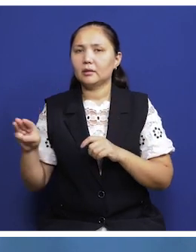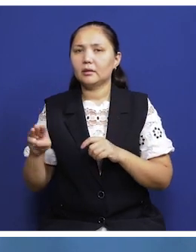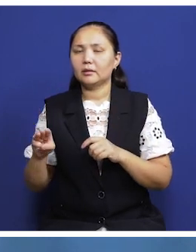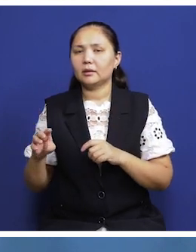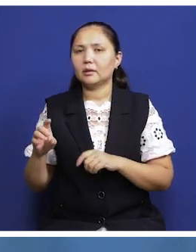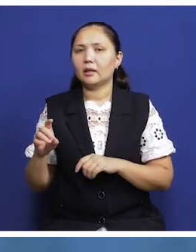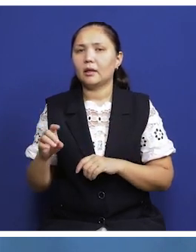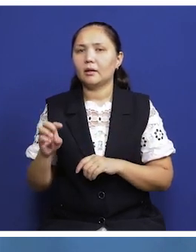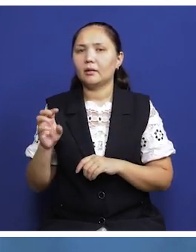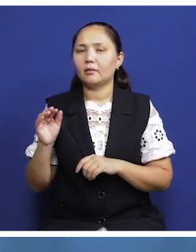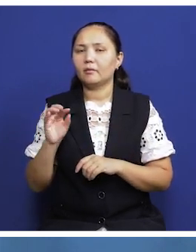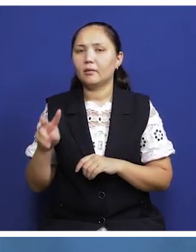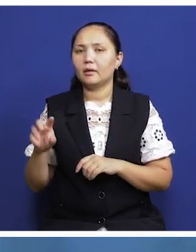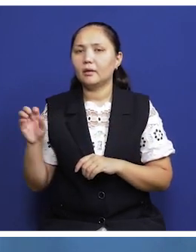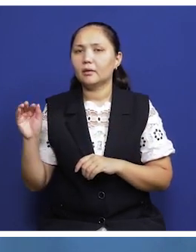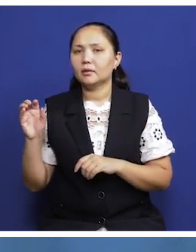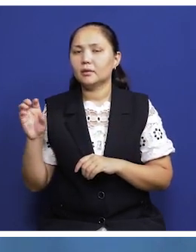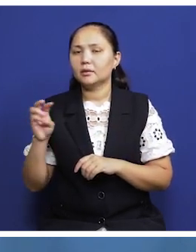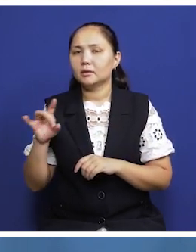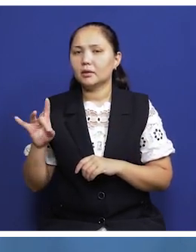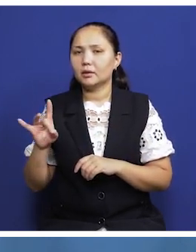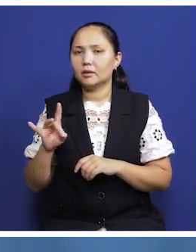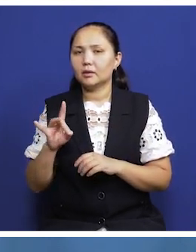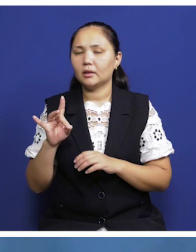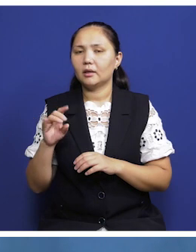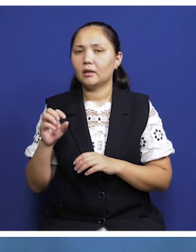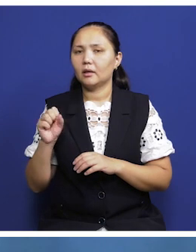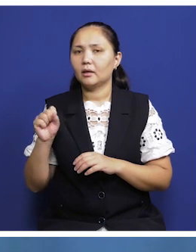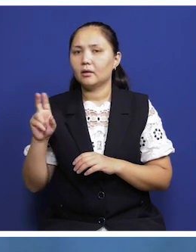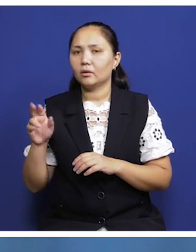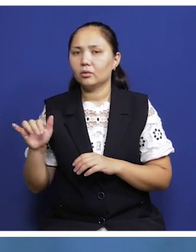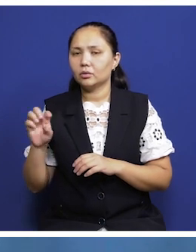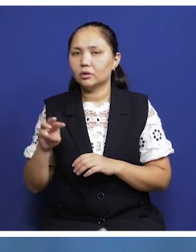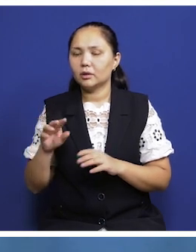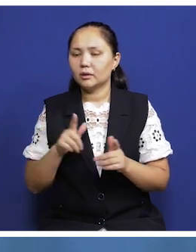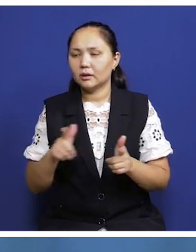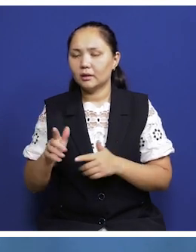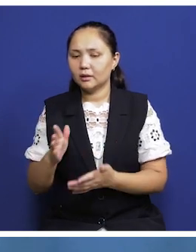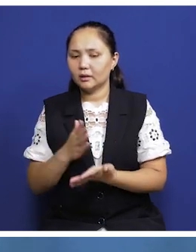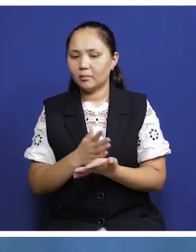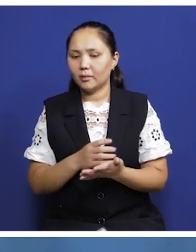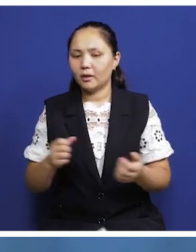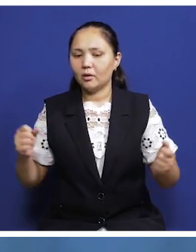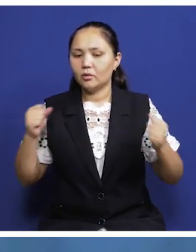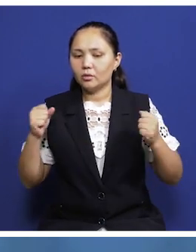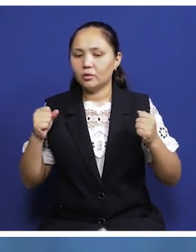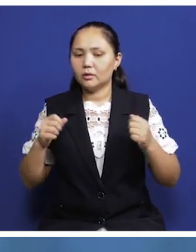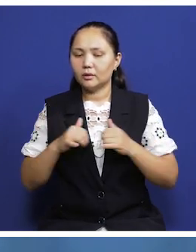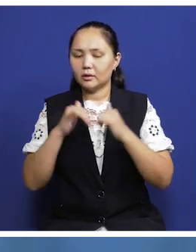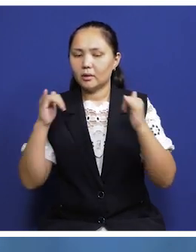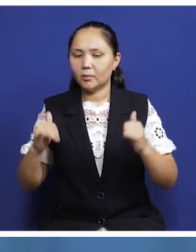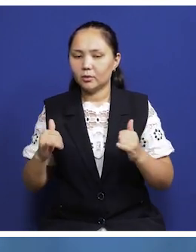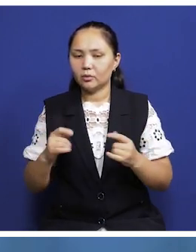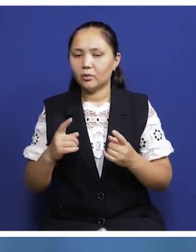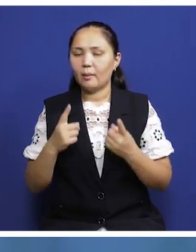акушерлік тірегінің жобалау сметалық құжаттамалары әзірленуде. Облысымызда спорт саласын дамыту мәселесі